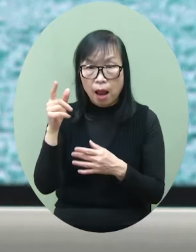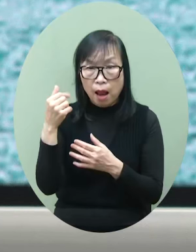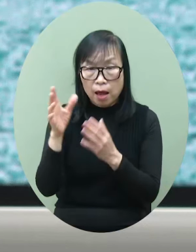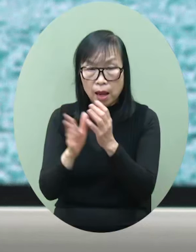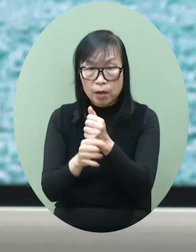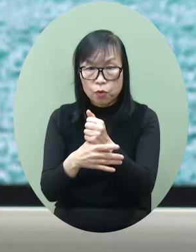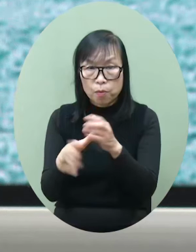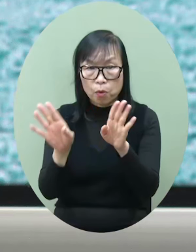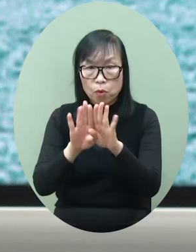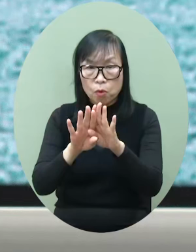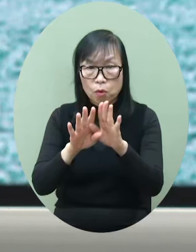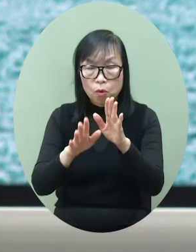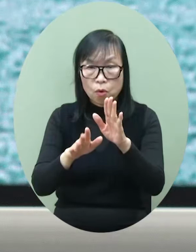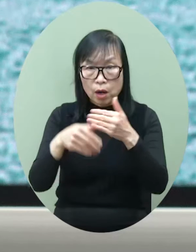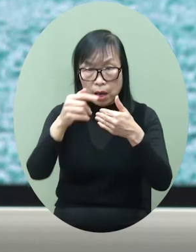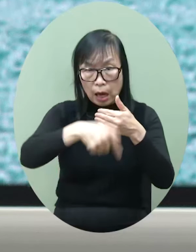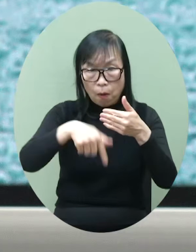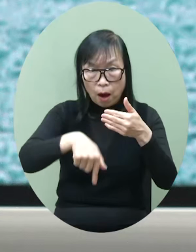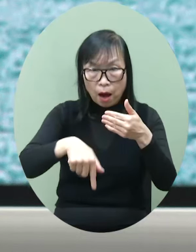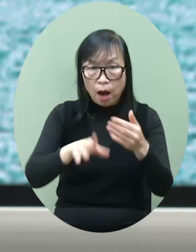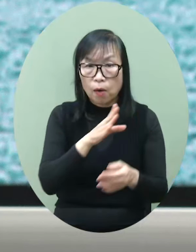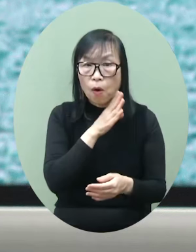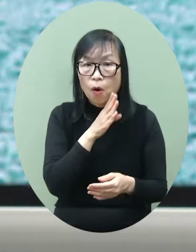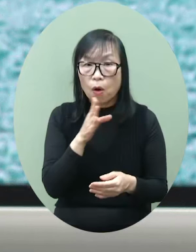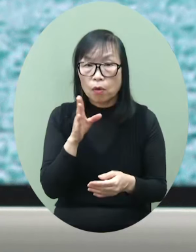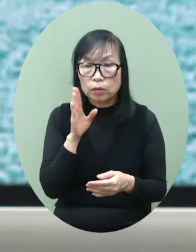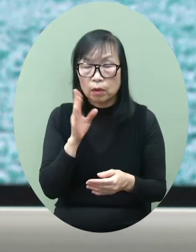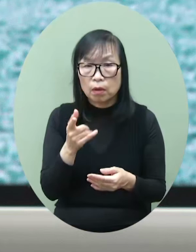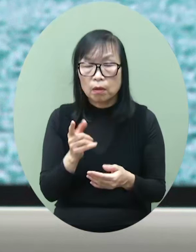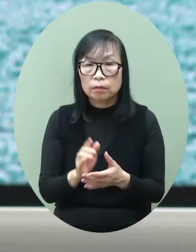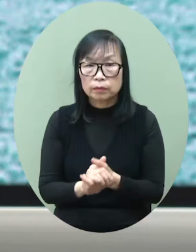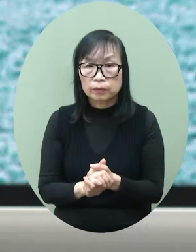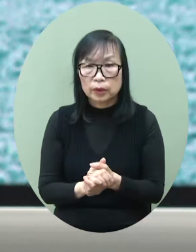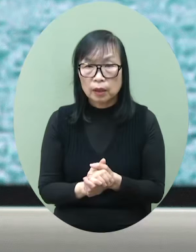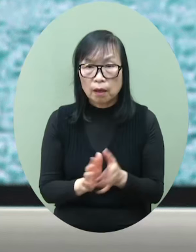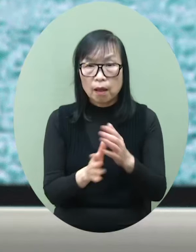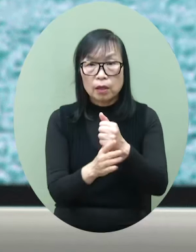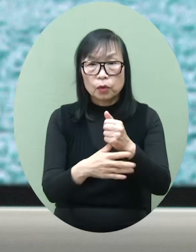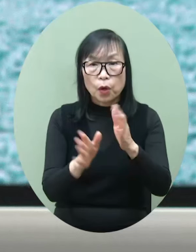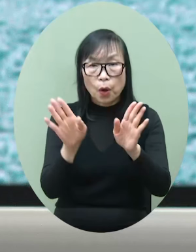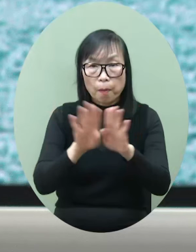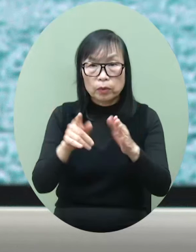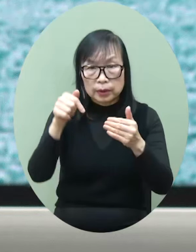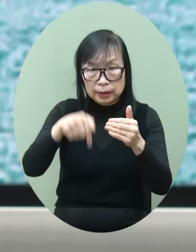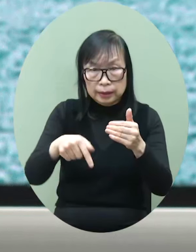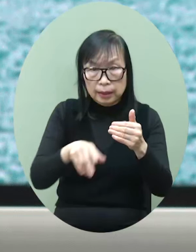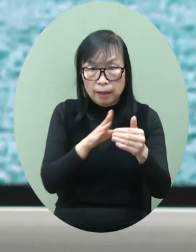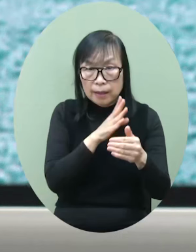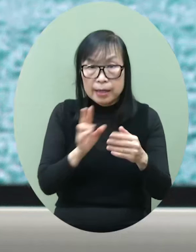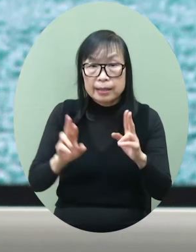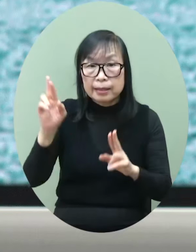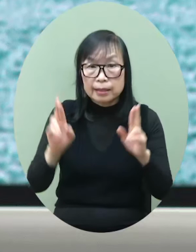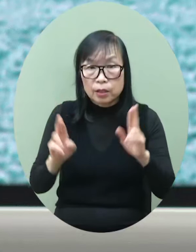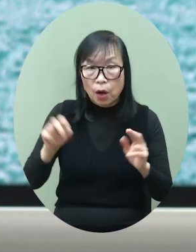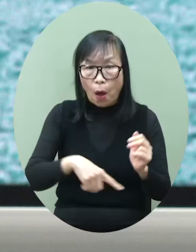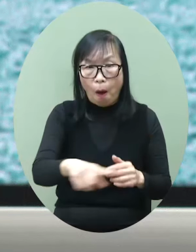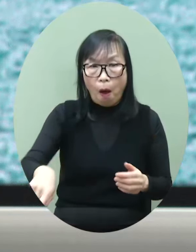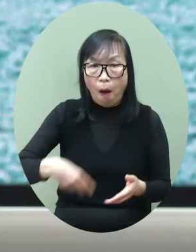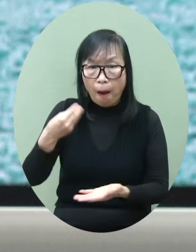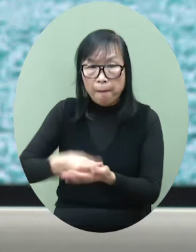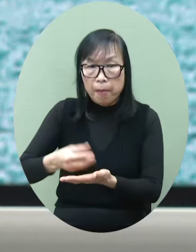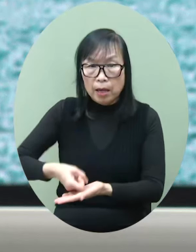樓下的李玉門廣場應該是說李玉門廣場地下的李玉門市場買菜